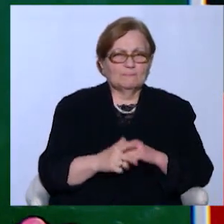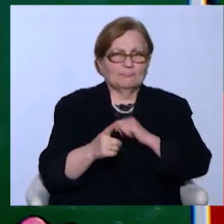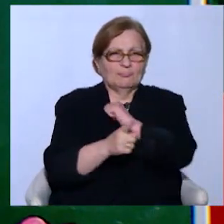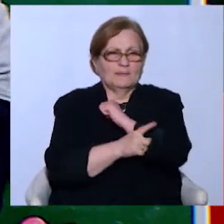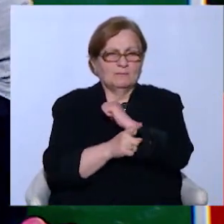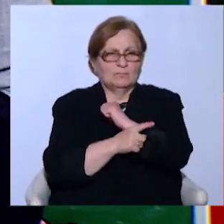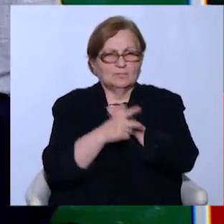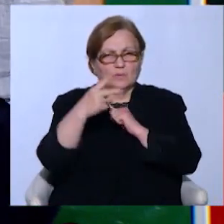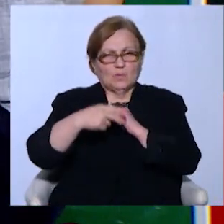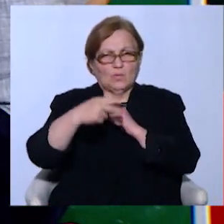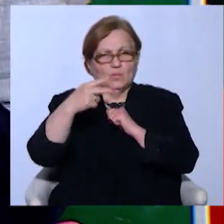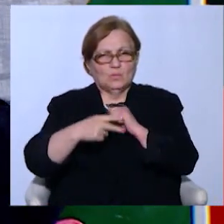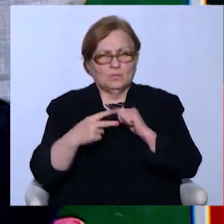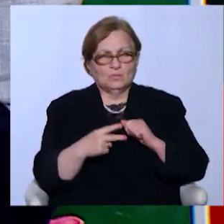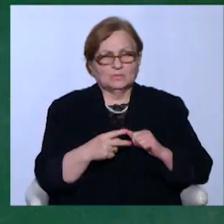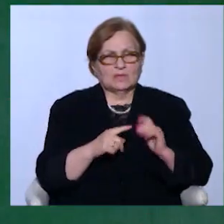დამჩა 2 ნამრავლი.